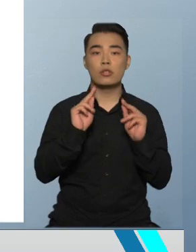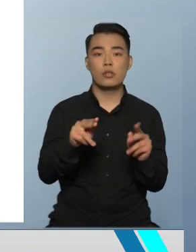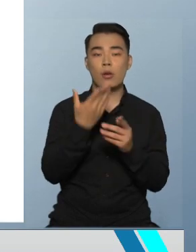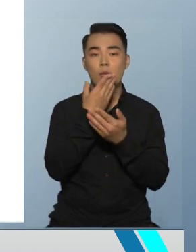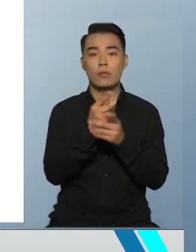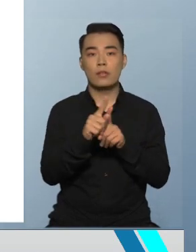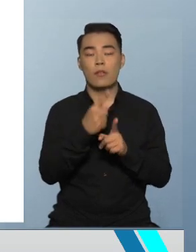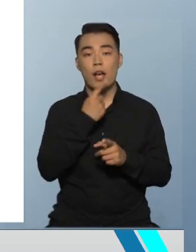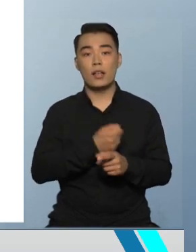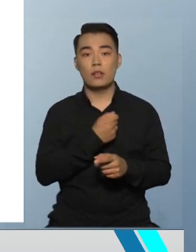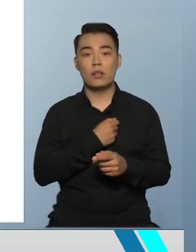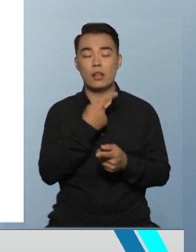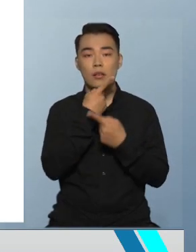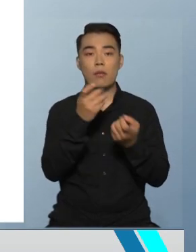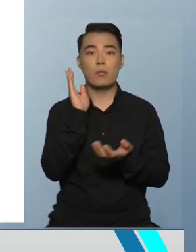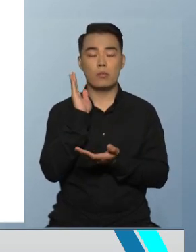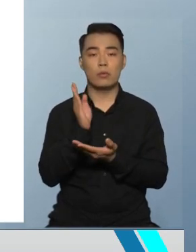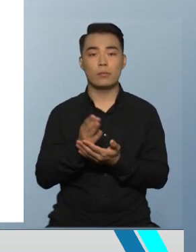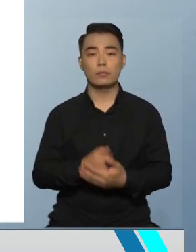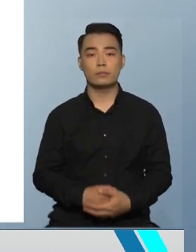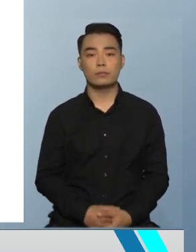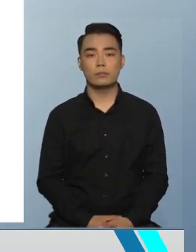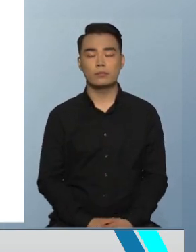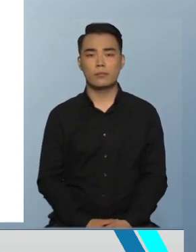отличившихся военнослужащих, отмечают в ведомстве.